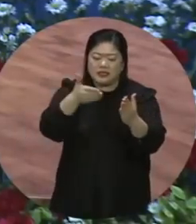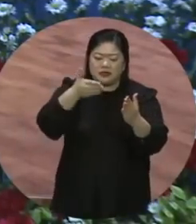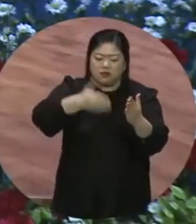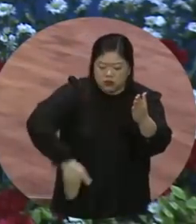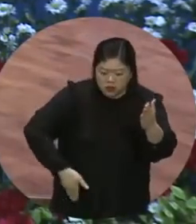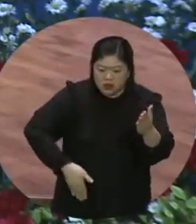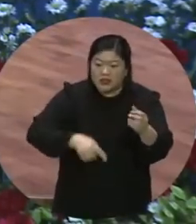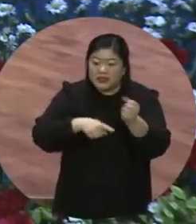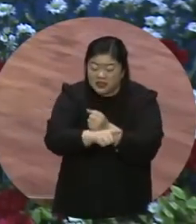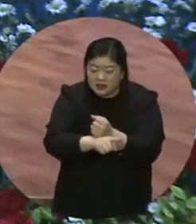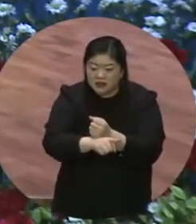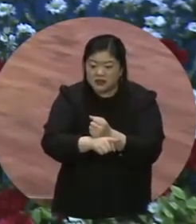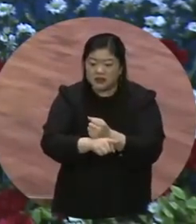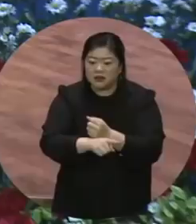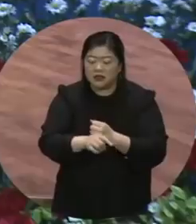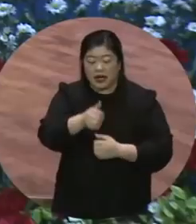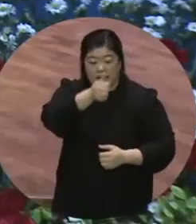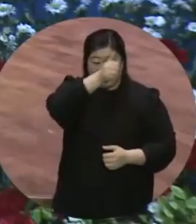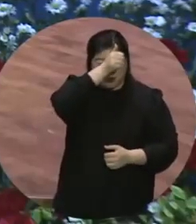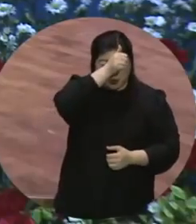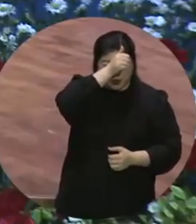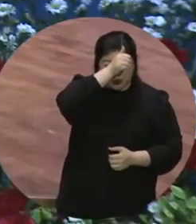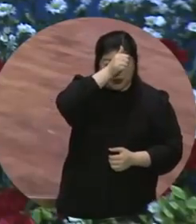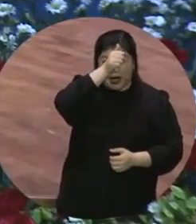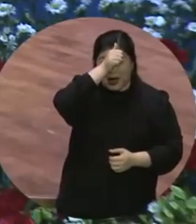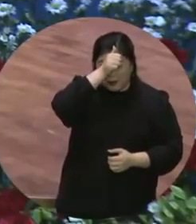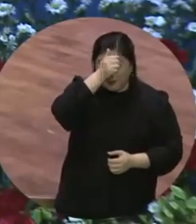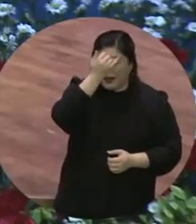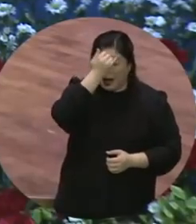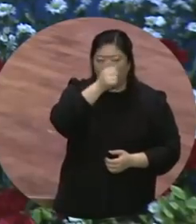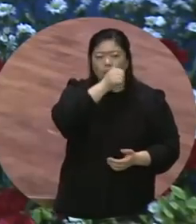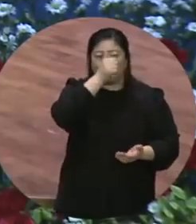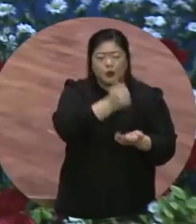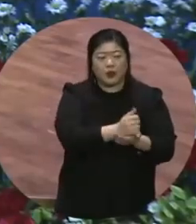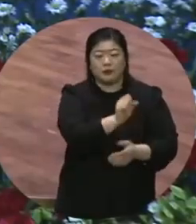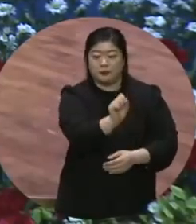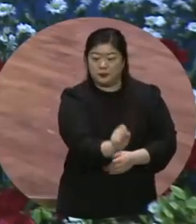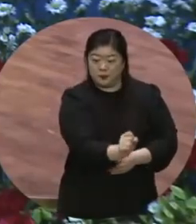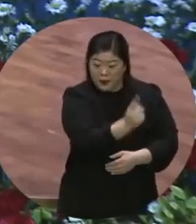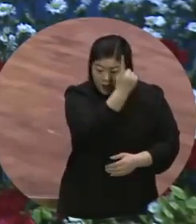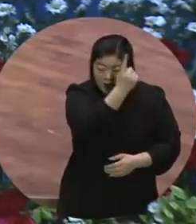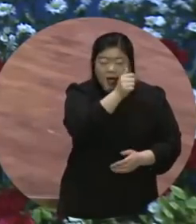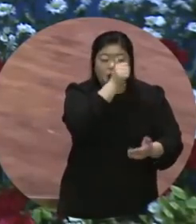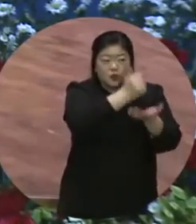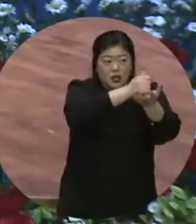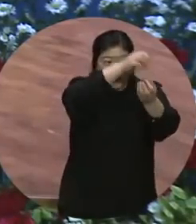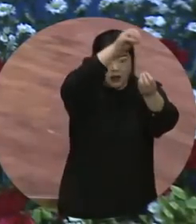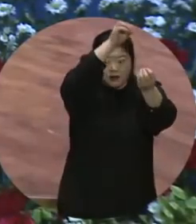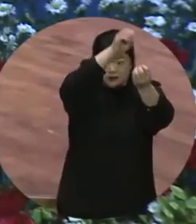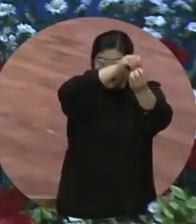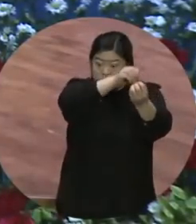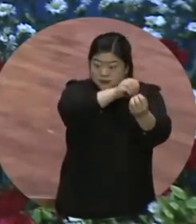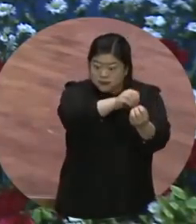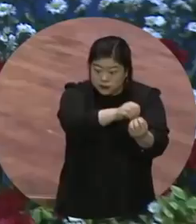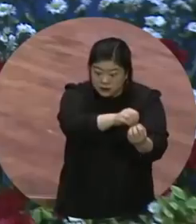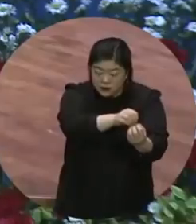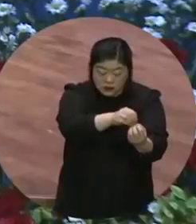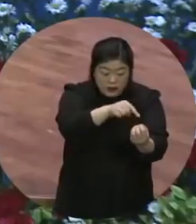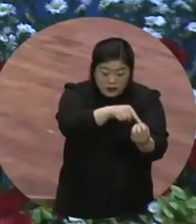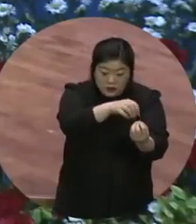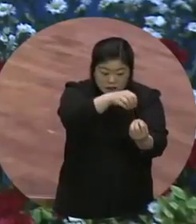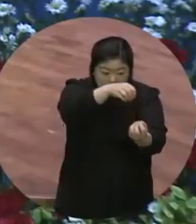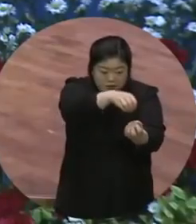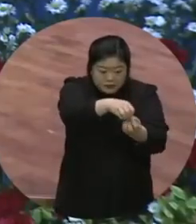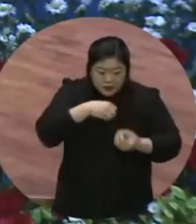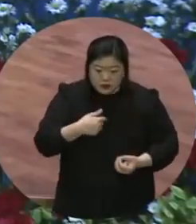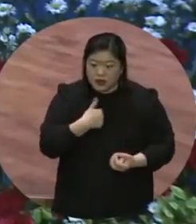말해서 아담이 범죄한 죄값으로 조상조상대로 이어오는 이 원죄 지금도 우리에게 미치고 있다는